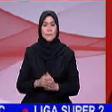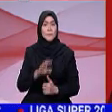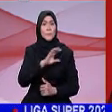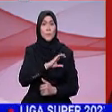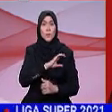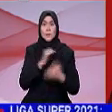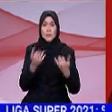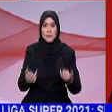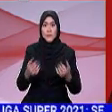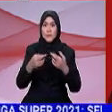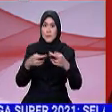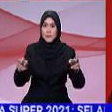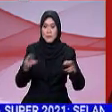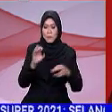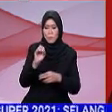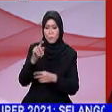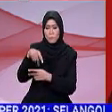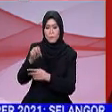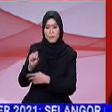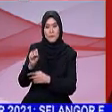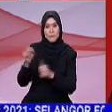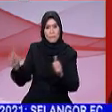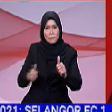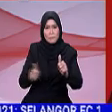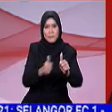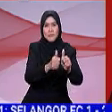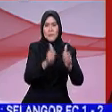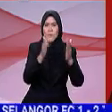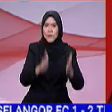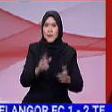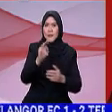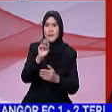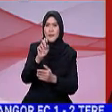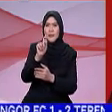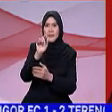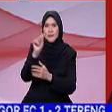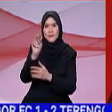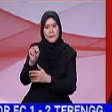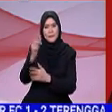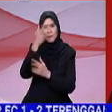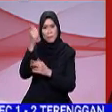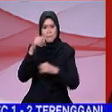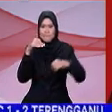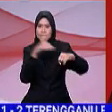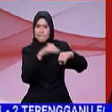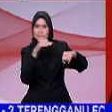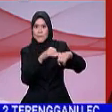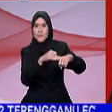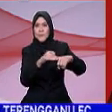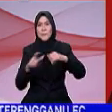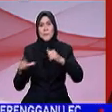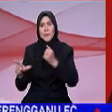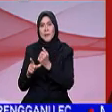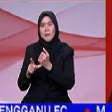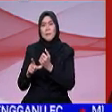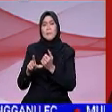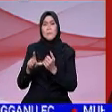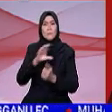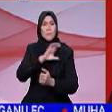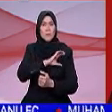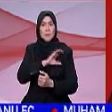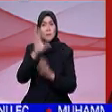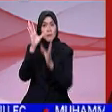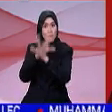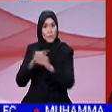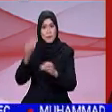Polis kini melancarkan operasi memburu seorang netizen tempatan yang menabur fitnah terhadap Timbalan Pesuruhjaya Polis